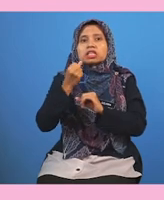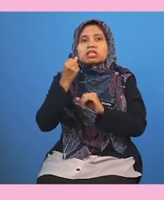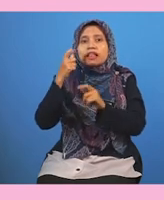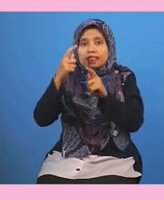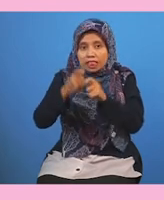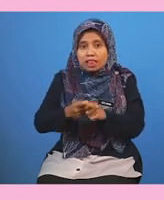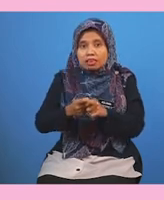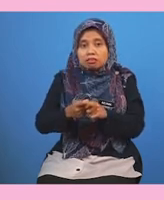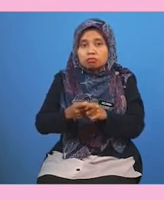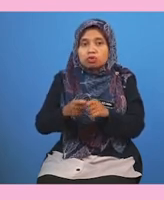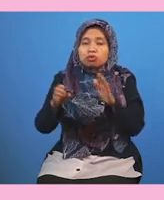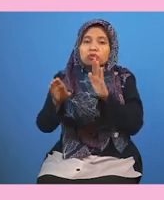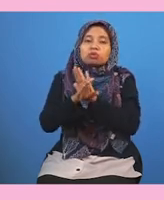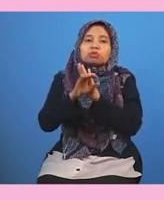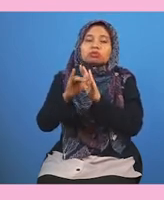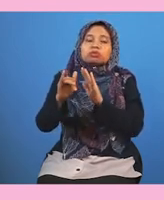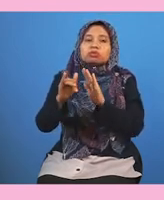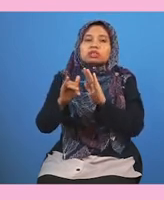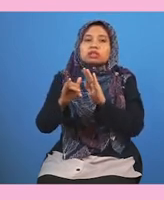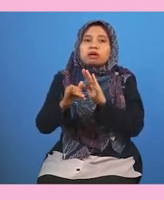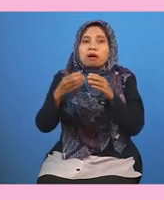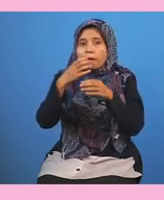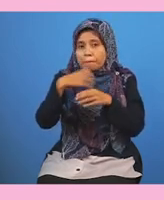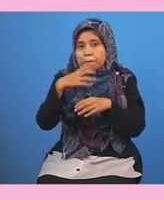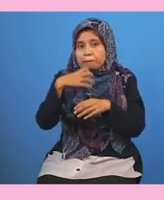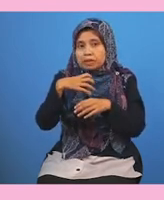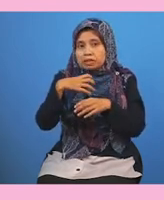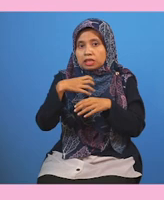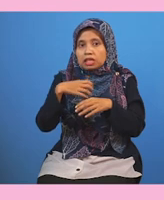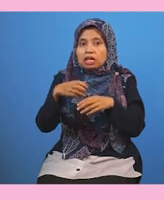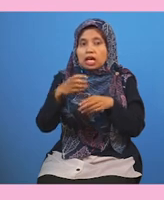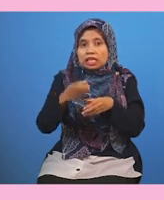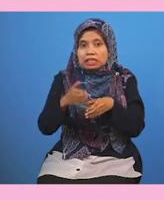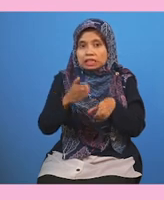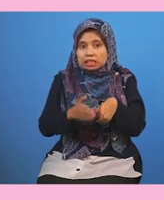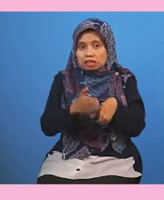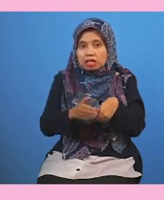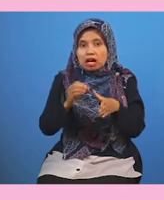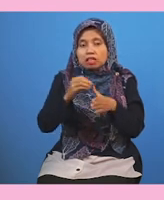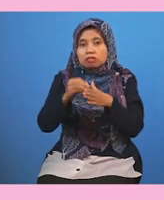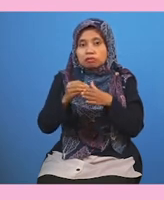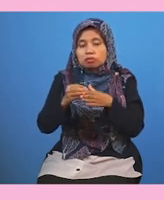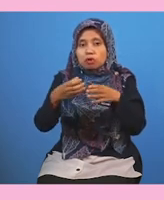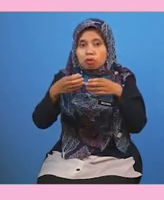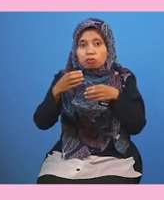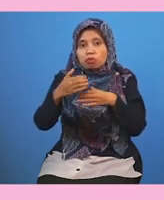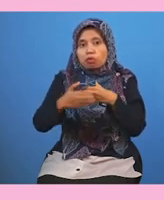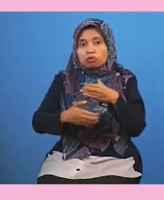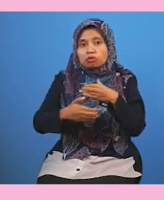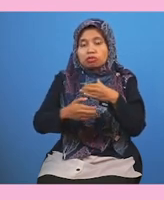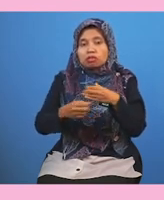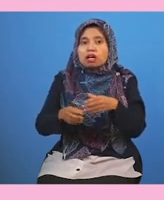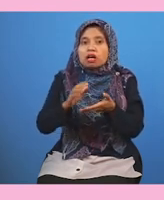rutin seperti betik, kentang atau roti. Kedua, pastikan bekas